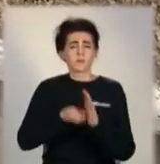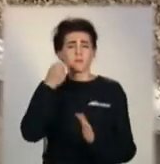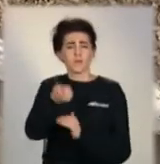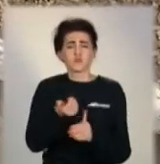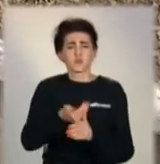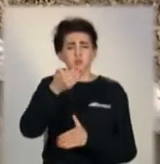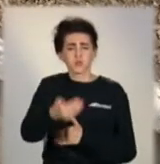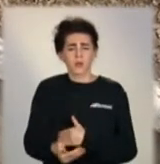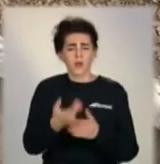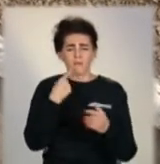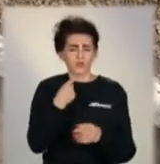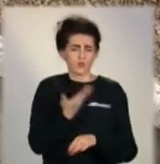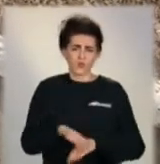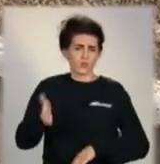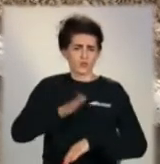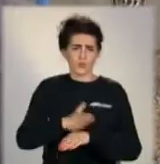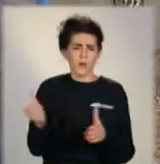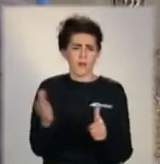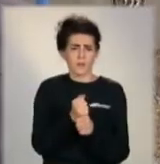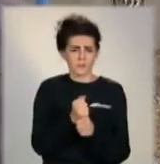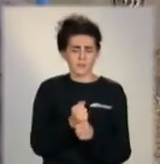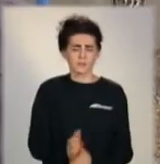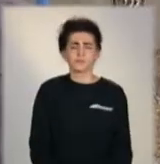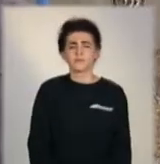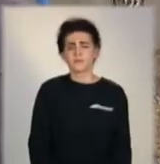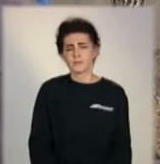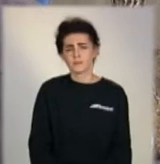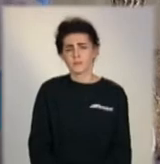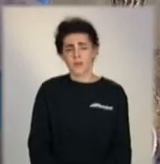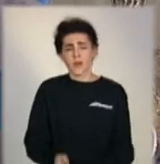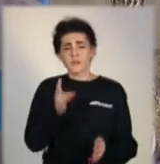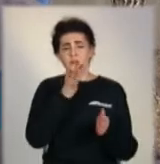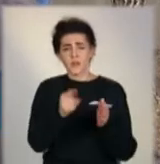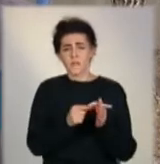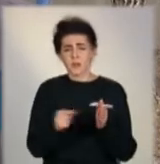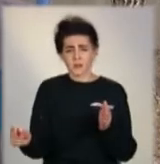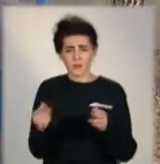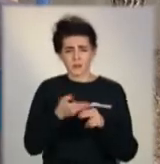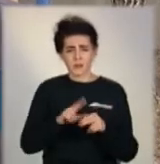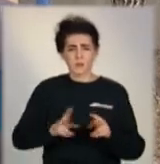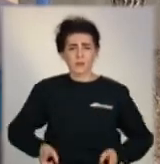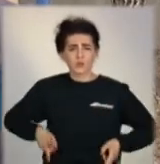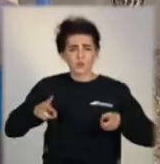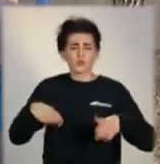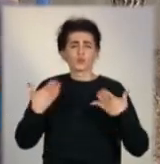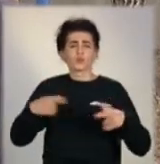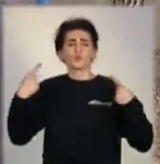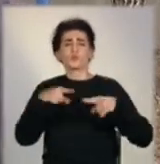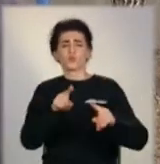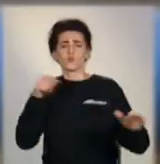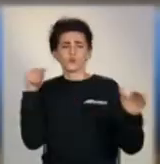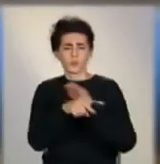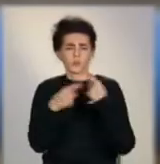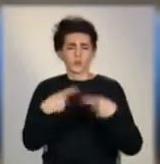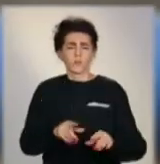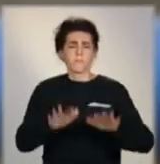пізно, справу розкрити важче. За цей час, як правило, зловмисники вже знаходяться у іншому